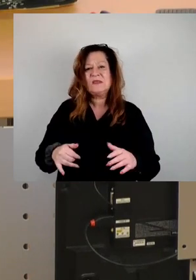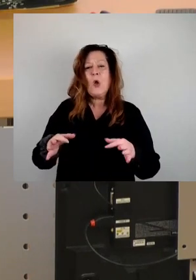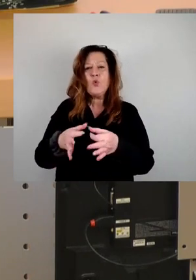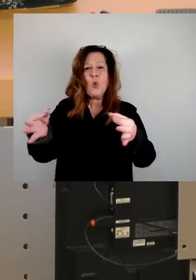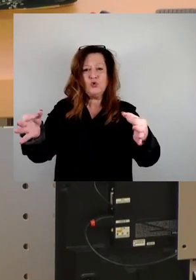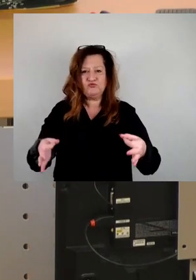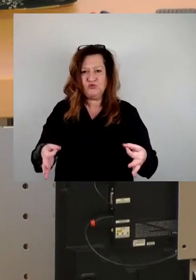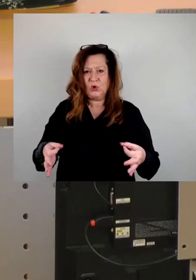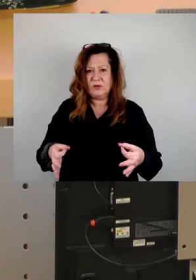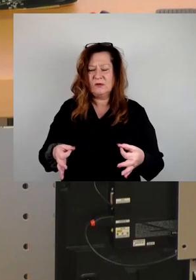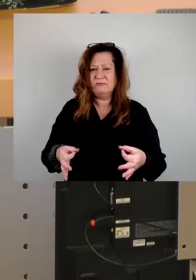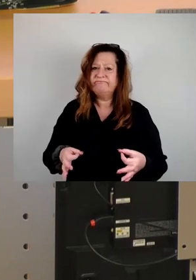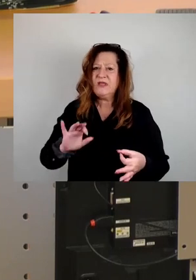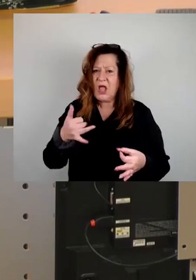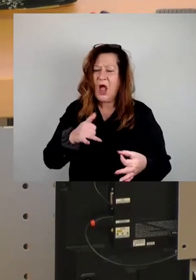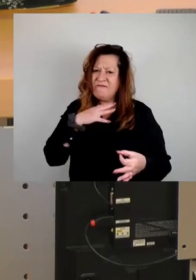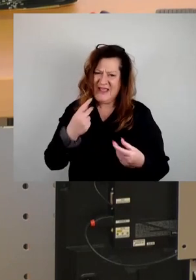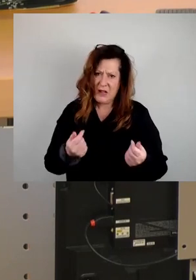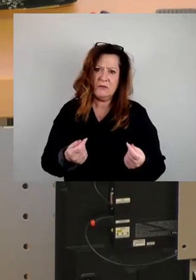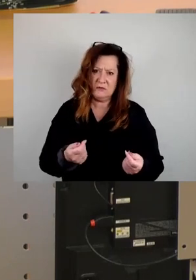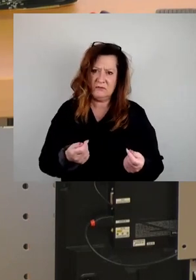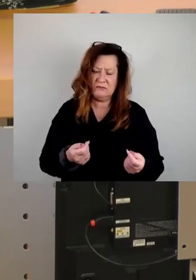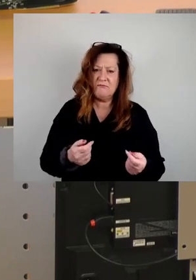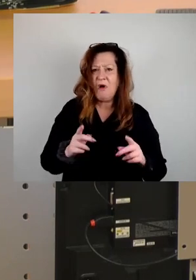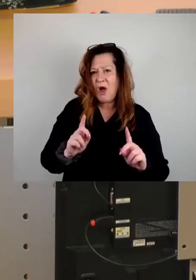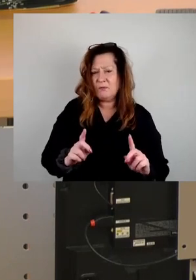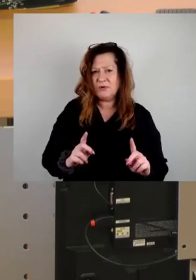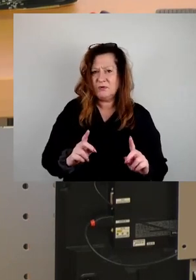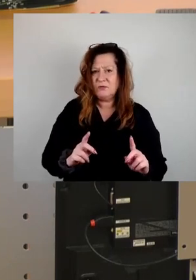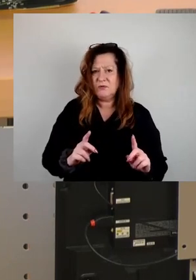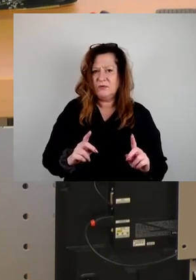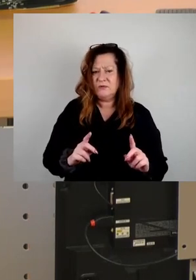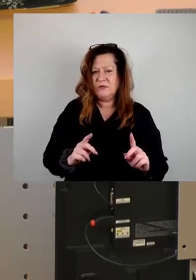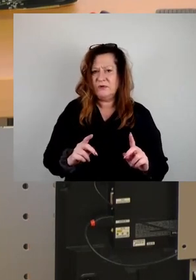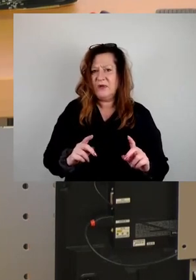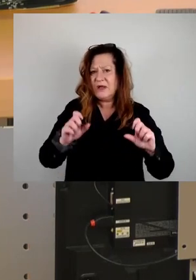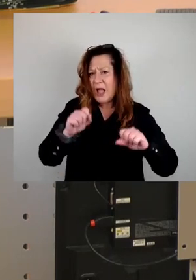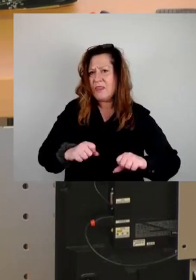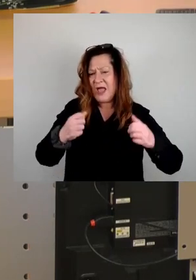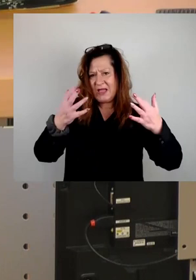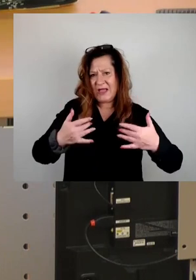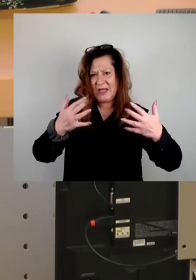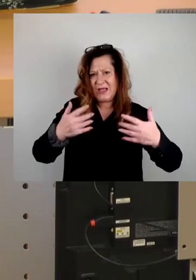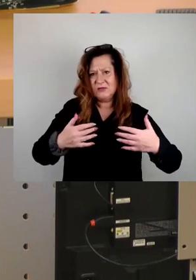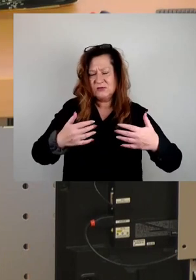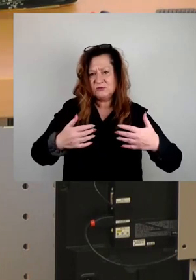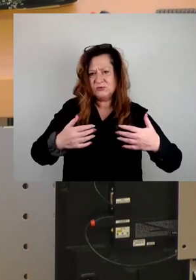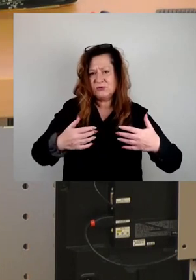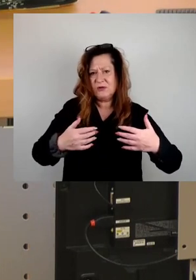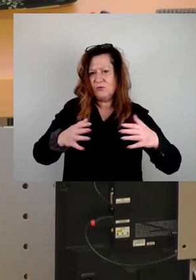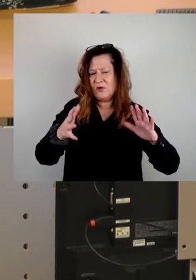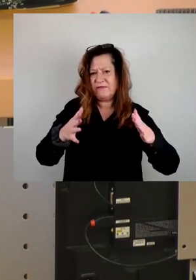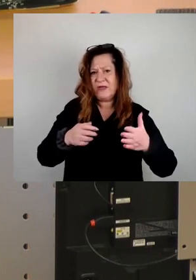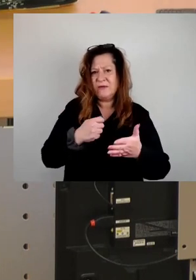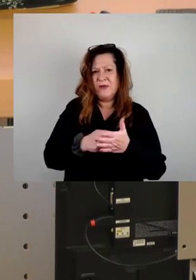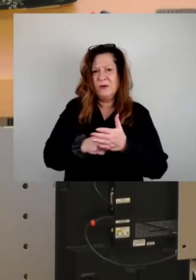was dafür aufgerufen wird, aber wir können jetzt rechnen mit einem Wert von knapp